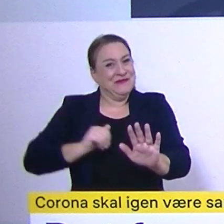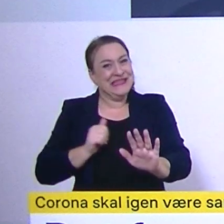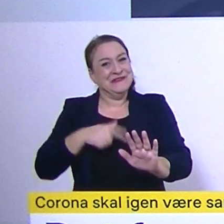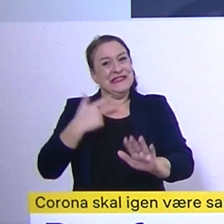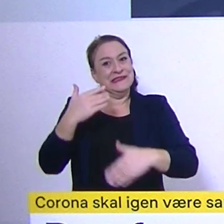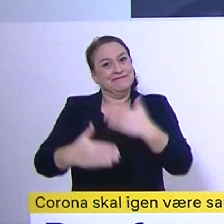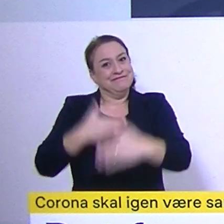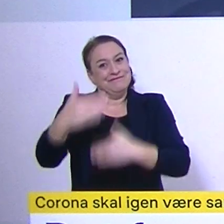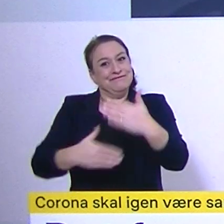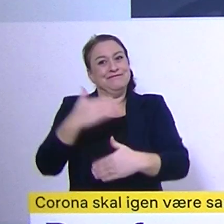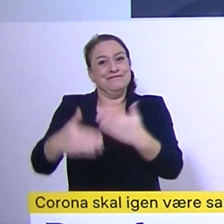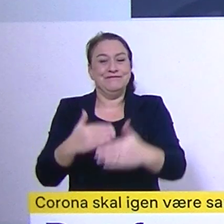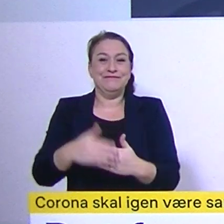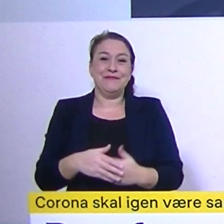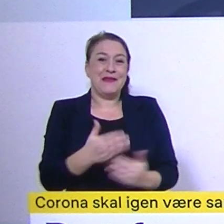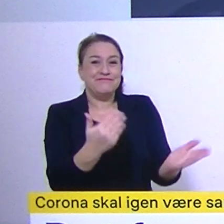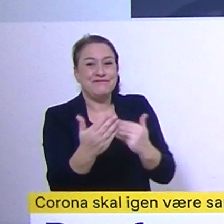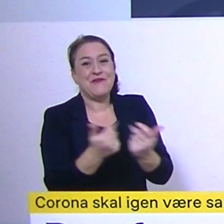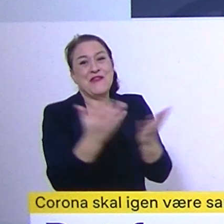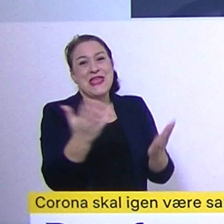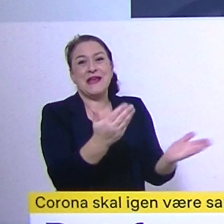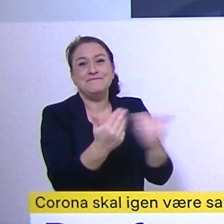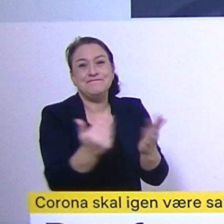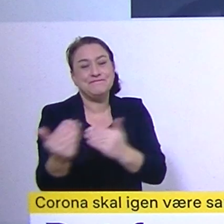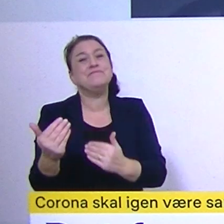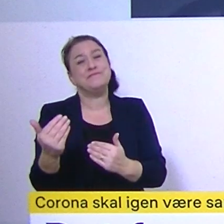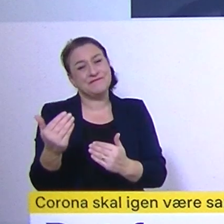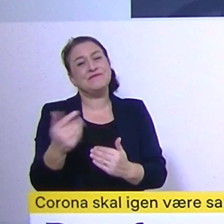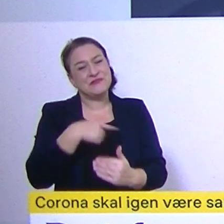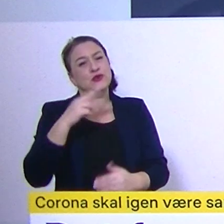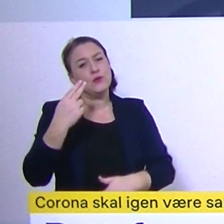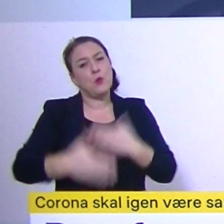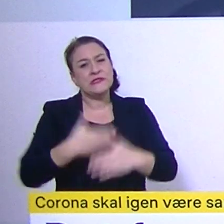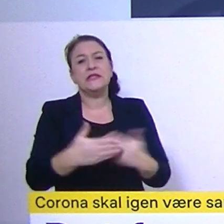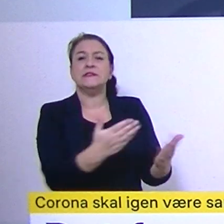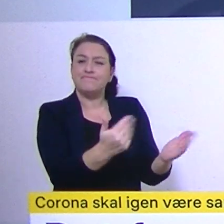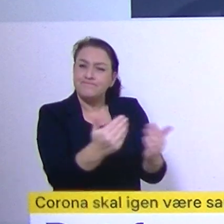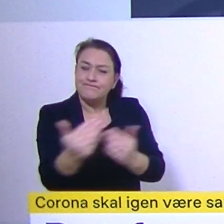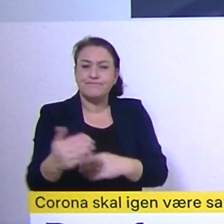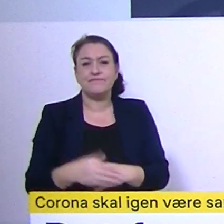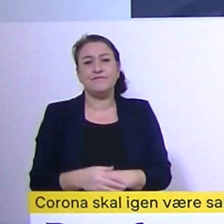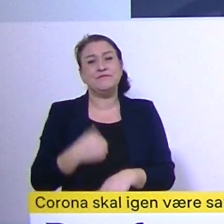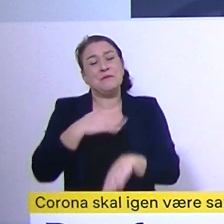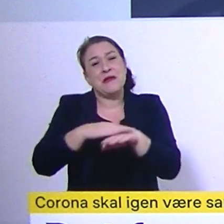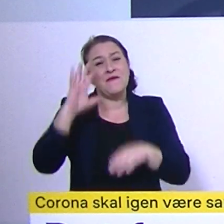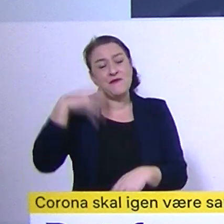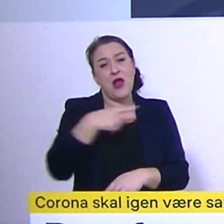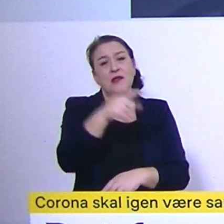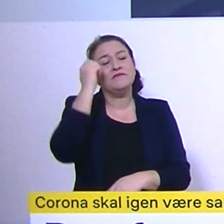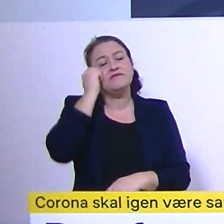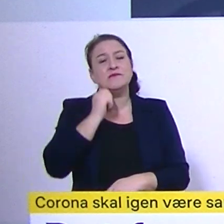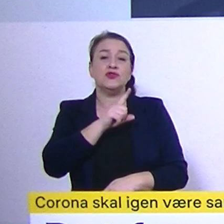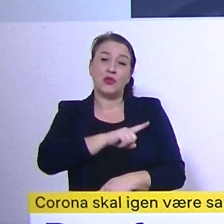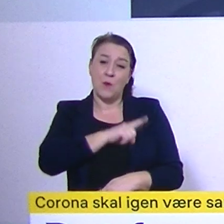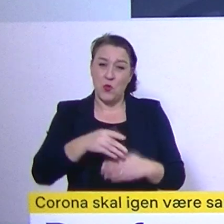efterspurgt. Men vi er i gang, og derfor beder vi også om jeres 12 måneder. Og jeg og vi